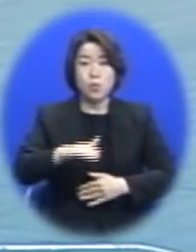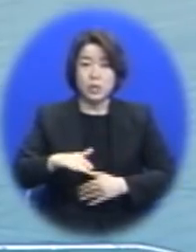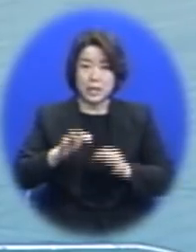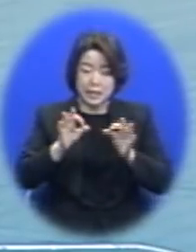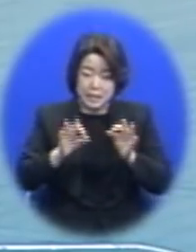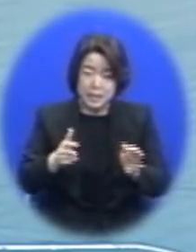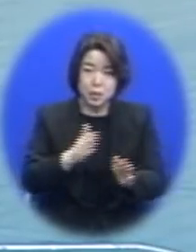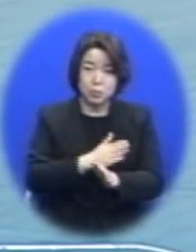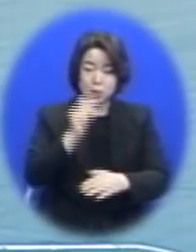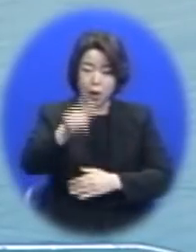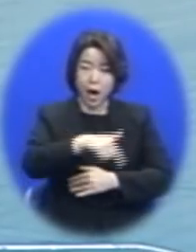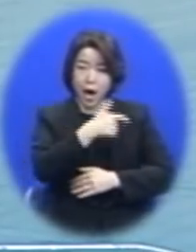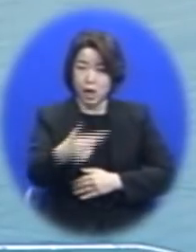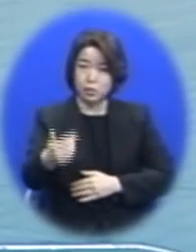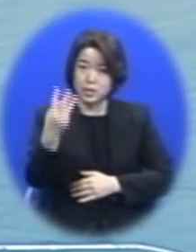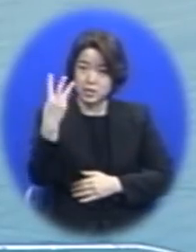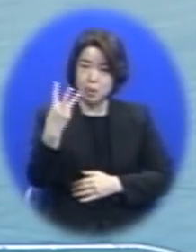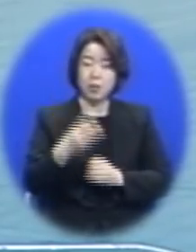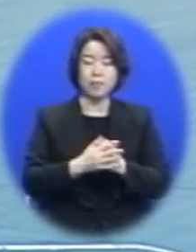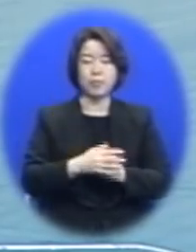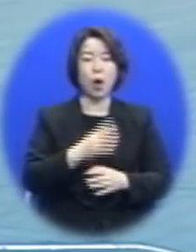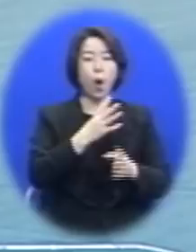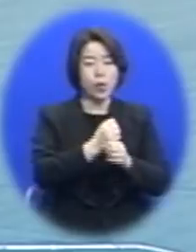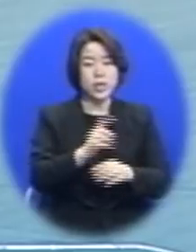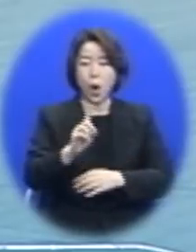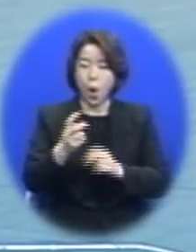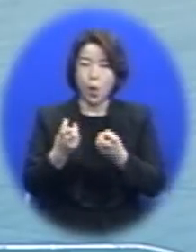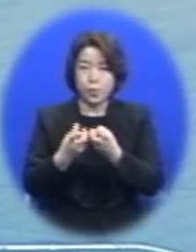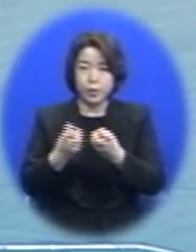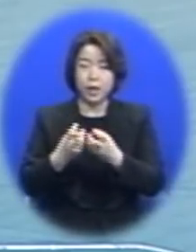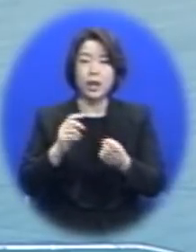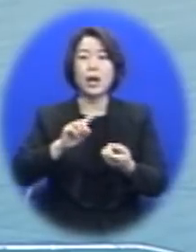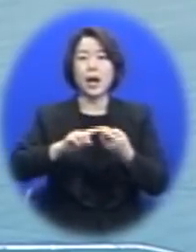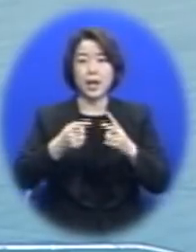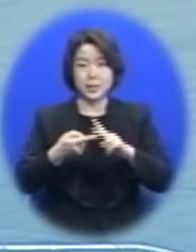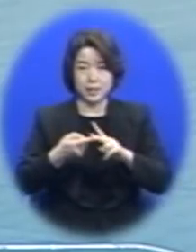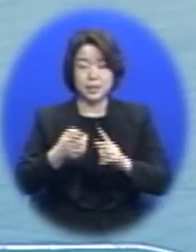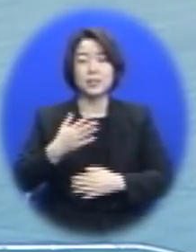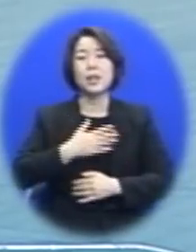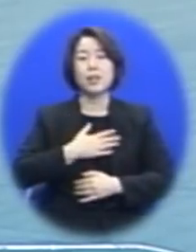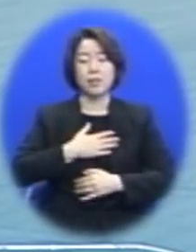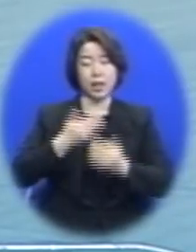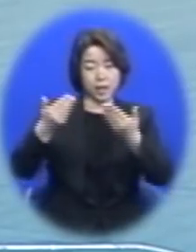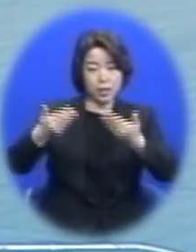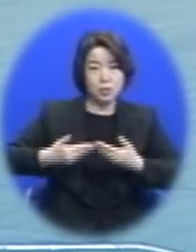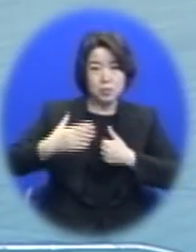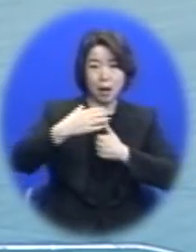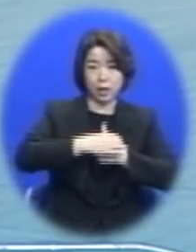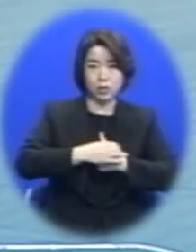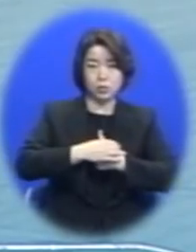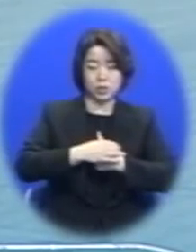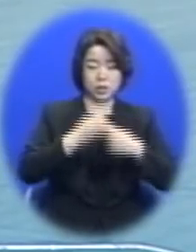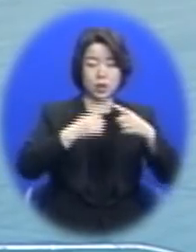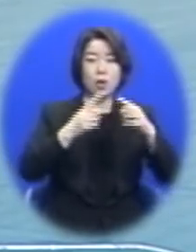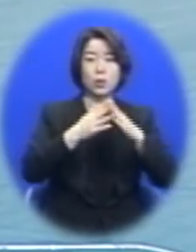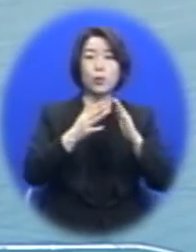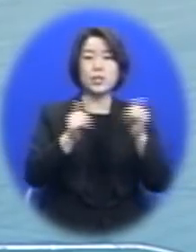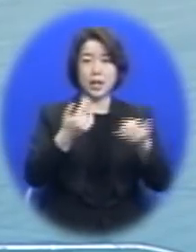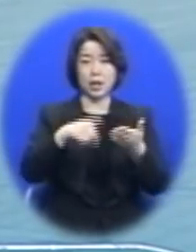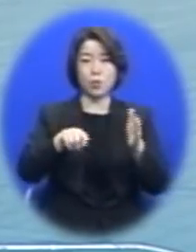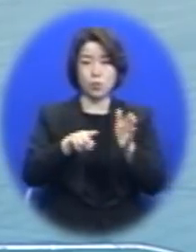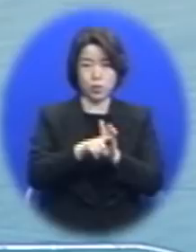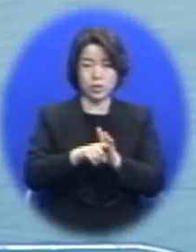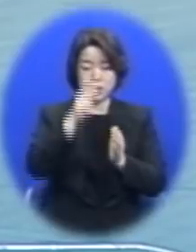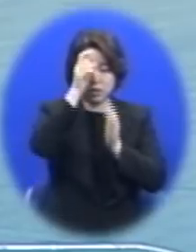3번 언제 어떤 방법으로 하든지 하나님의 내게 맡겨진 교인들을 위해 기도하겠습니다 그런 결단을